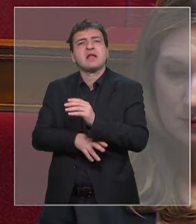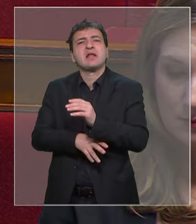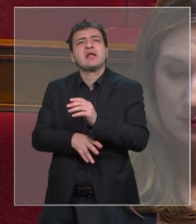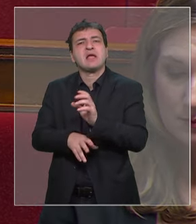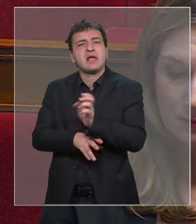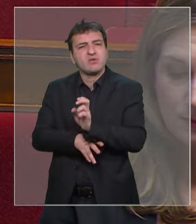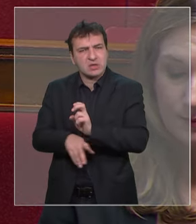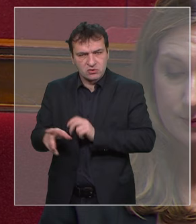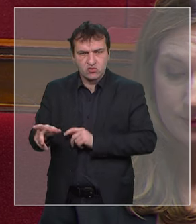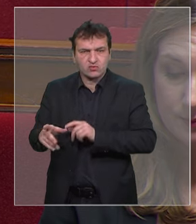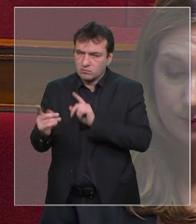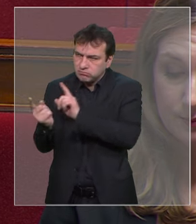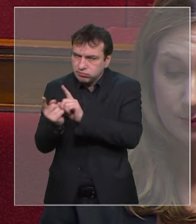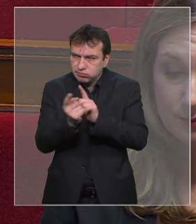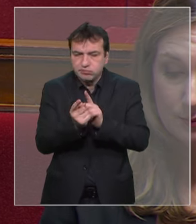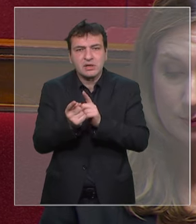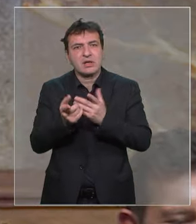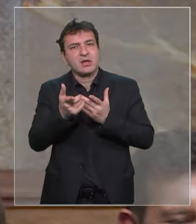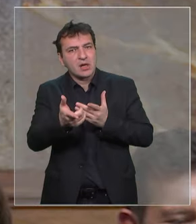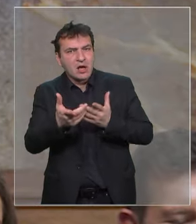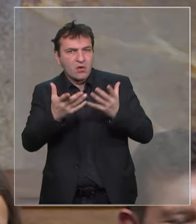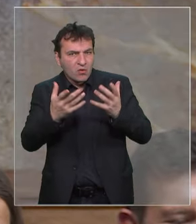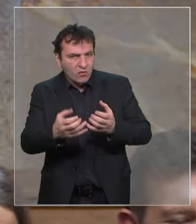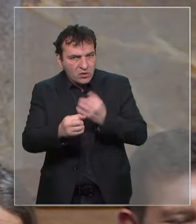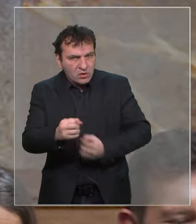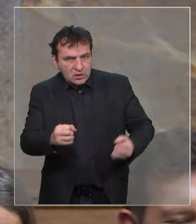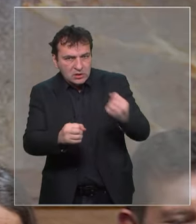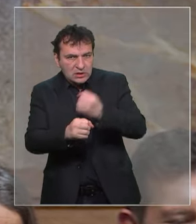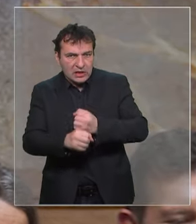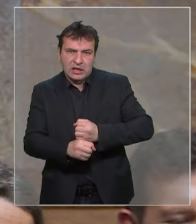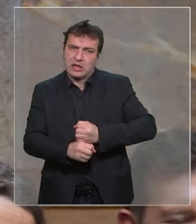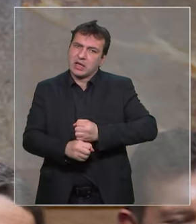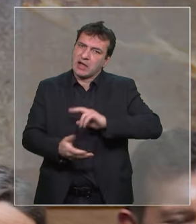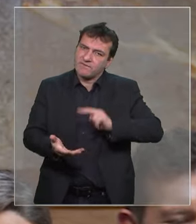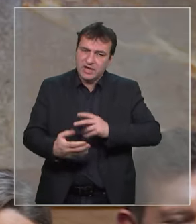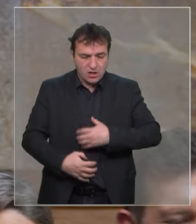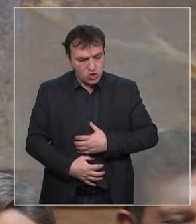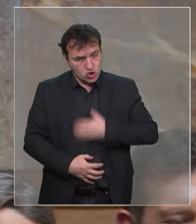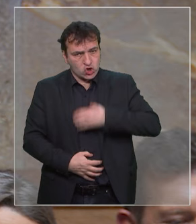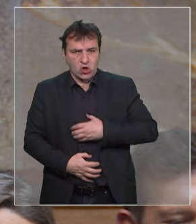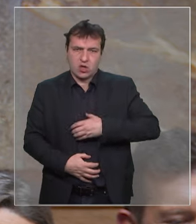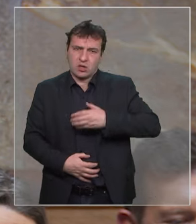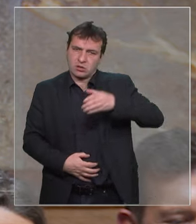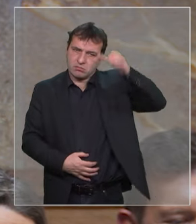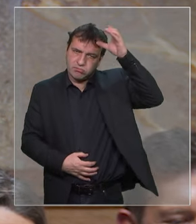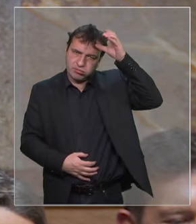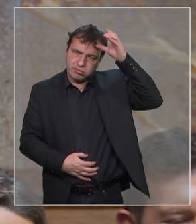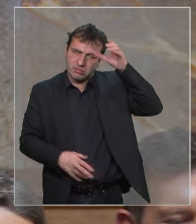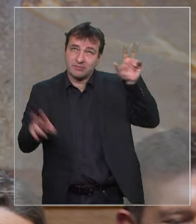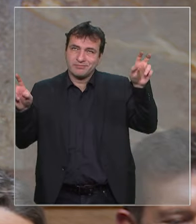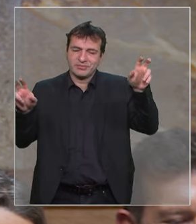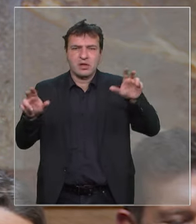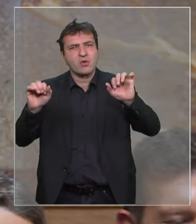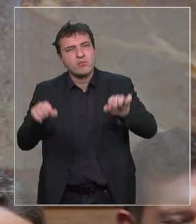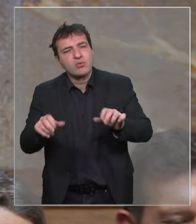230 000 enseignants ont contribué, vous êtes déterminés à créer un véritable choc des savoirs. Pouvez-vous ici nous en relater les